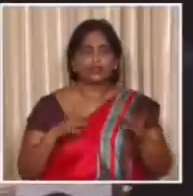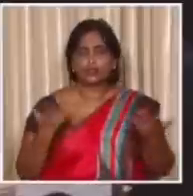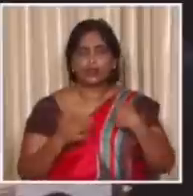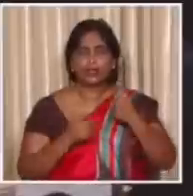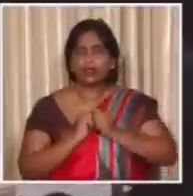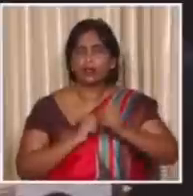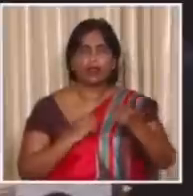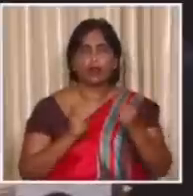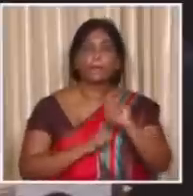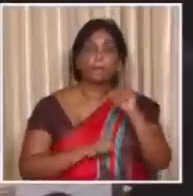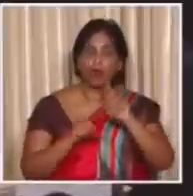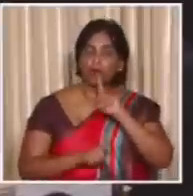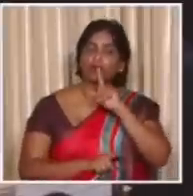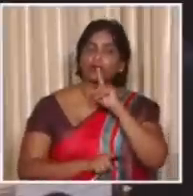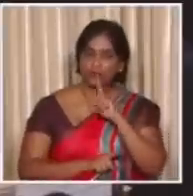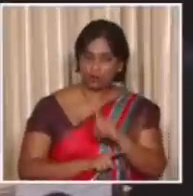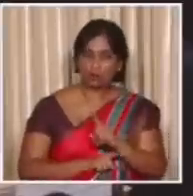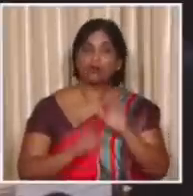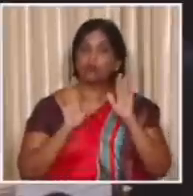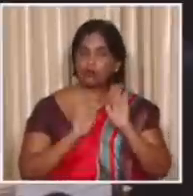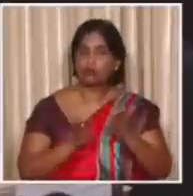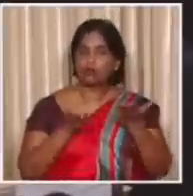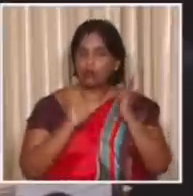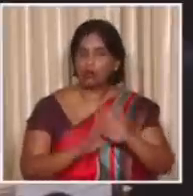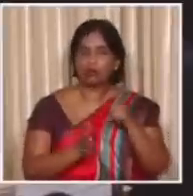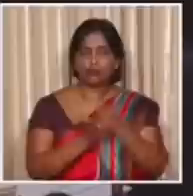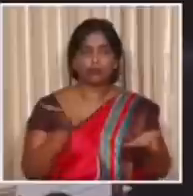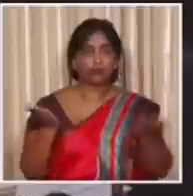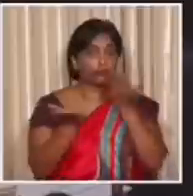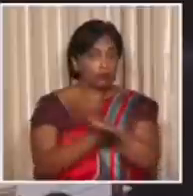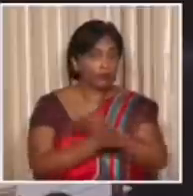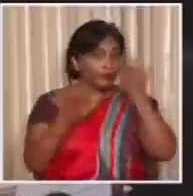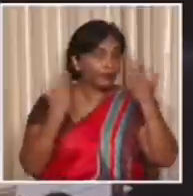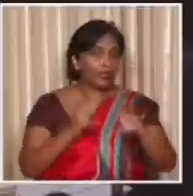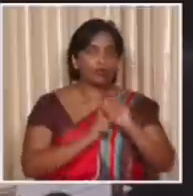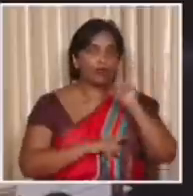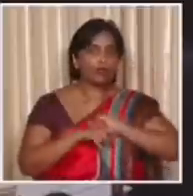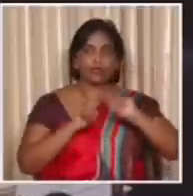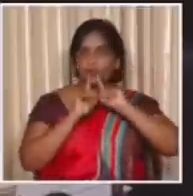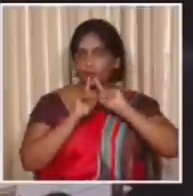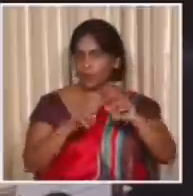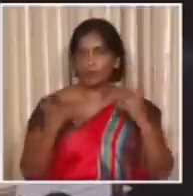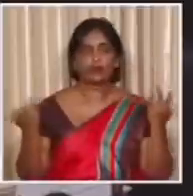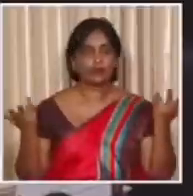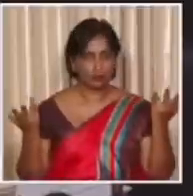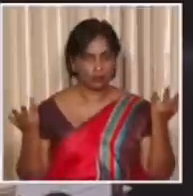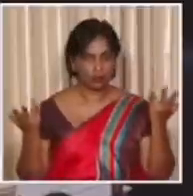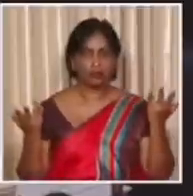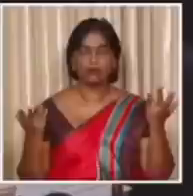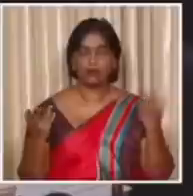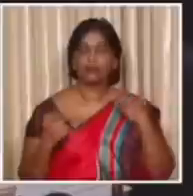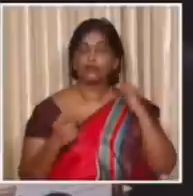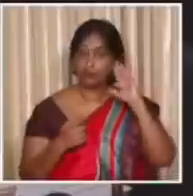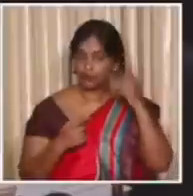සිදුවීම් තිබෙන්නේ කියලා පාර්ලිමේන්තුවට වාර්තා කරන්න. නමුත් අවසන් ගිවිසුමක් අස්සම් කරන තෙක් ඒක පාර්ලිමේන්තුවට වාර්තා කරේ නැහැ.